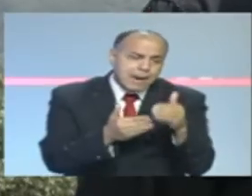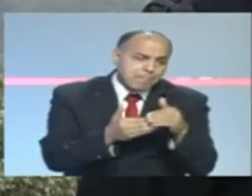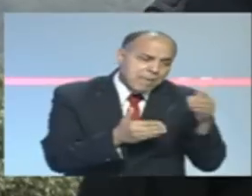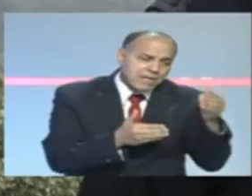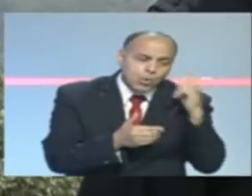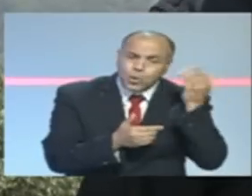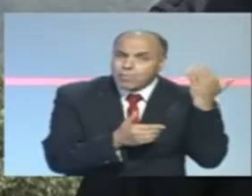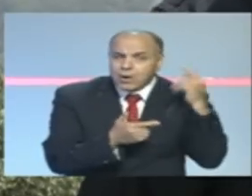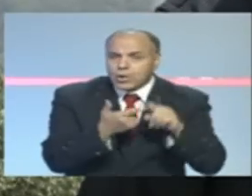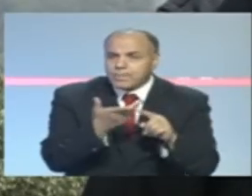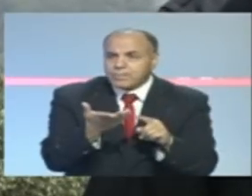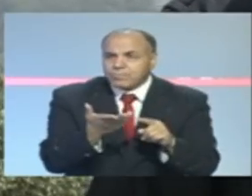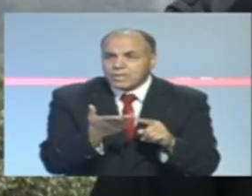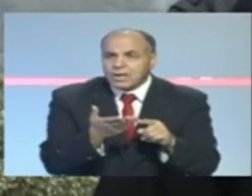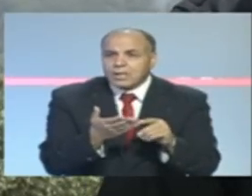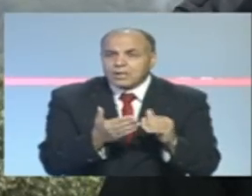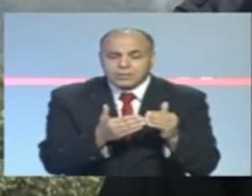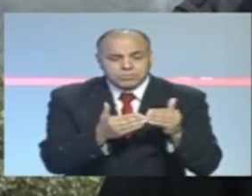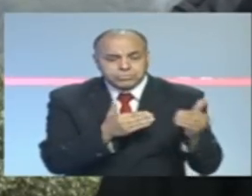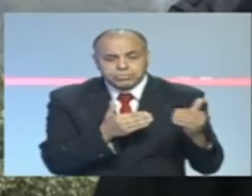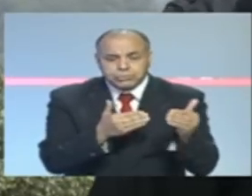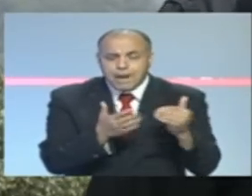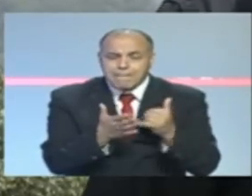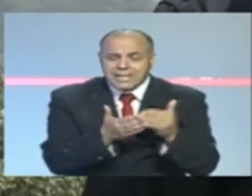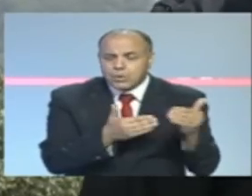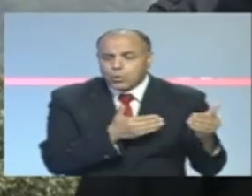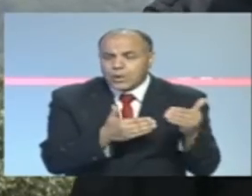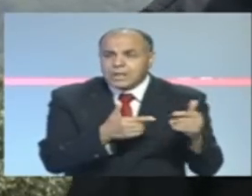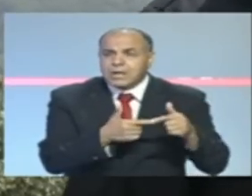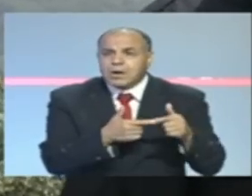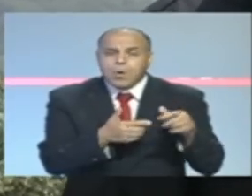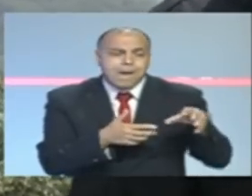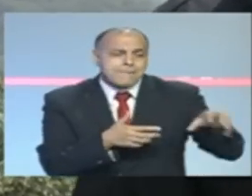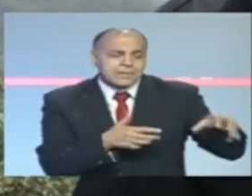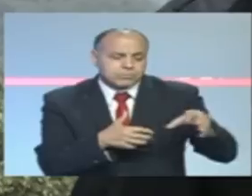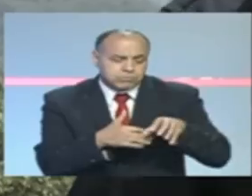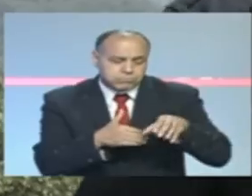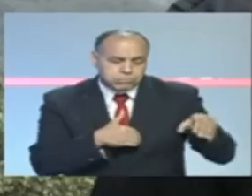الولاده وهو الضابط ما بين منطقه الغويريه ومنطقه